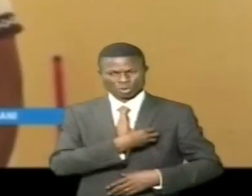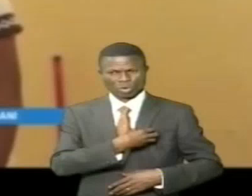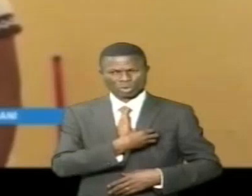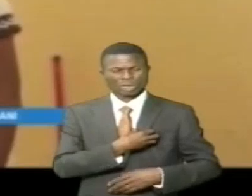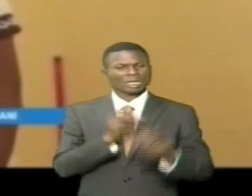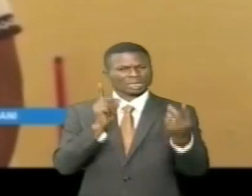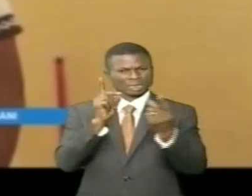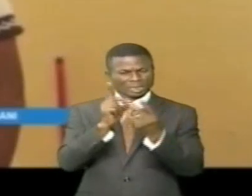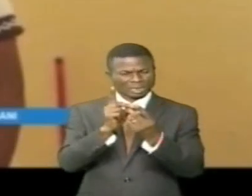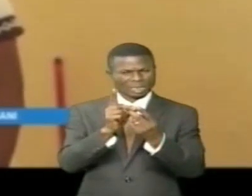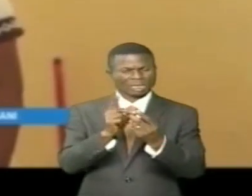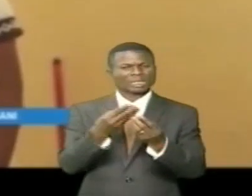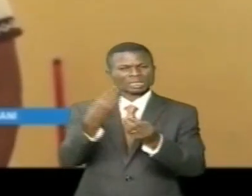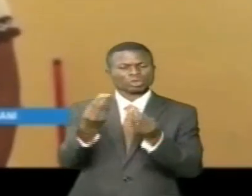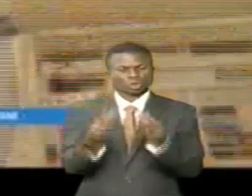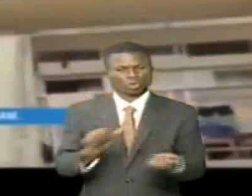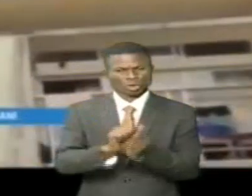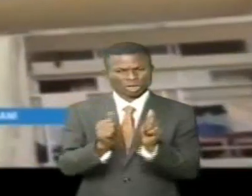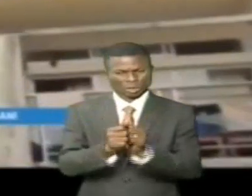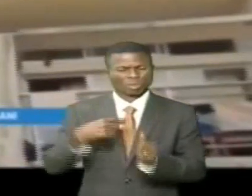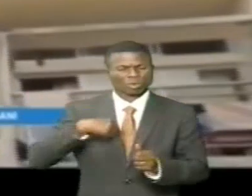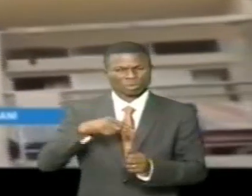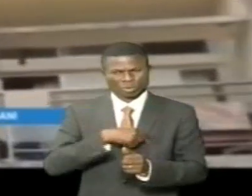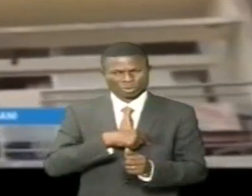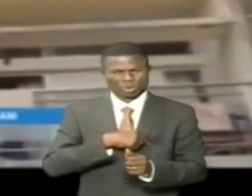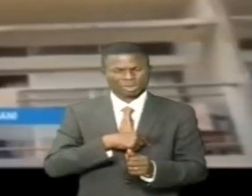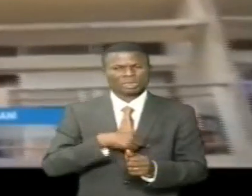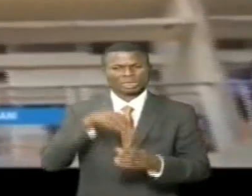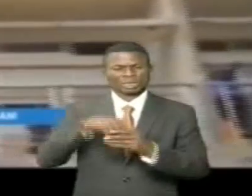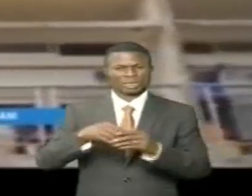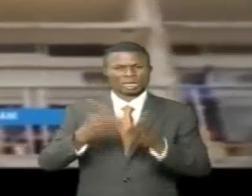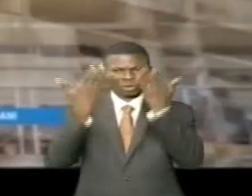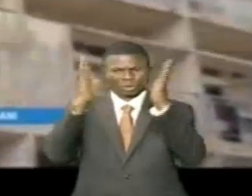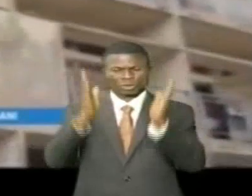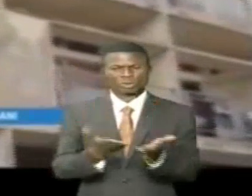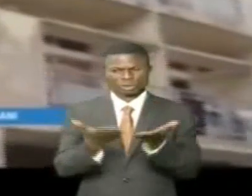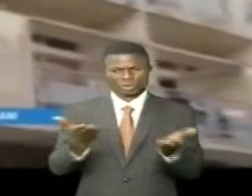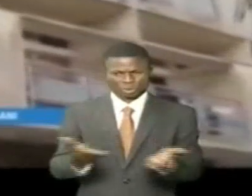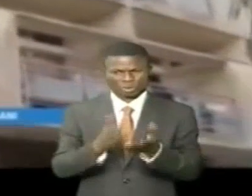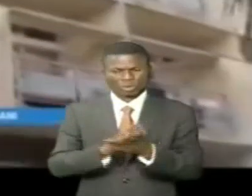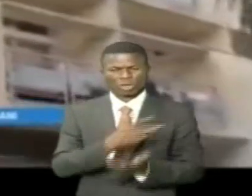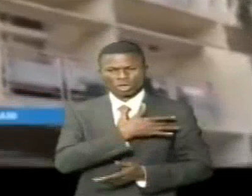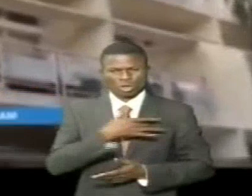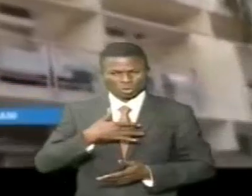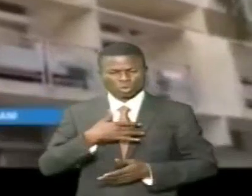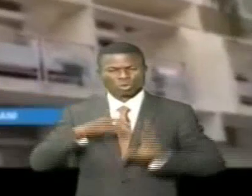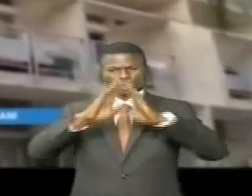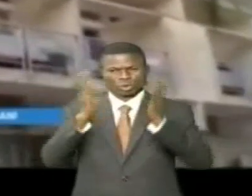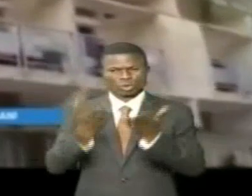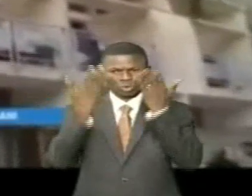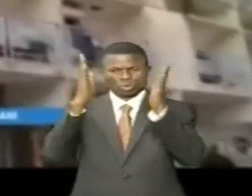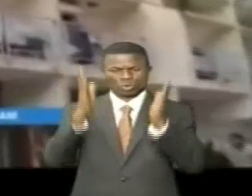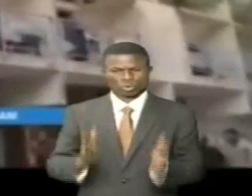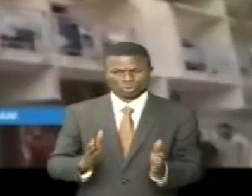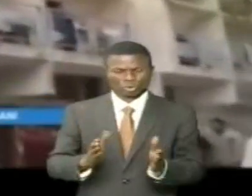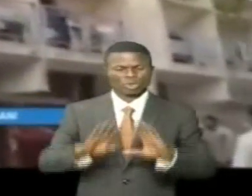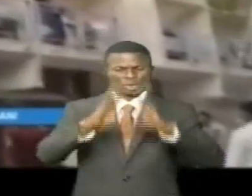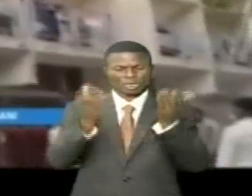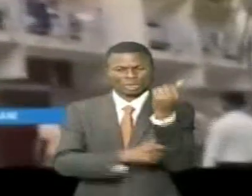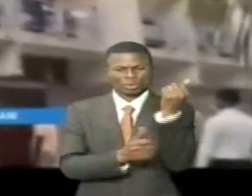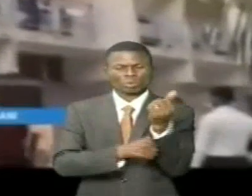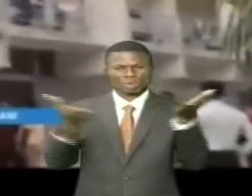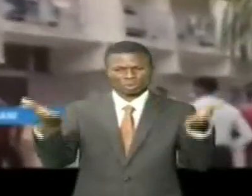un problème, ça rencontre un souci majeur au sein de ces hommes ici. Au nom de pensionnaires de hommes, au nom des maires qui sont présents ici parmi